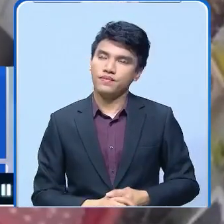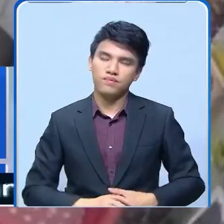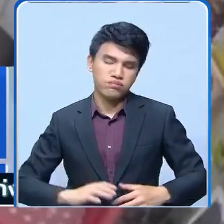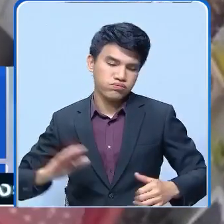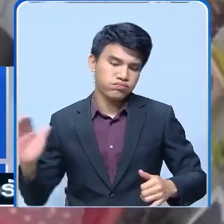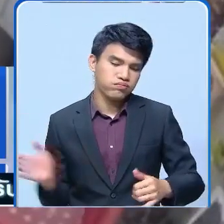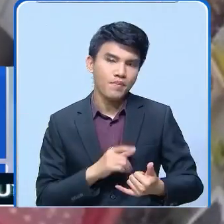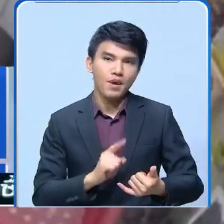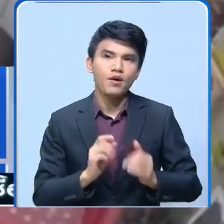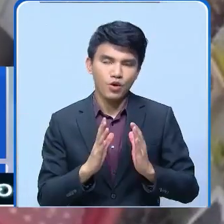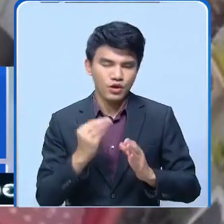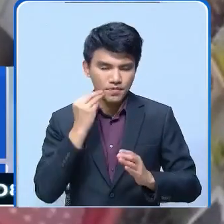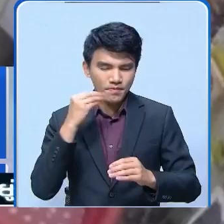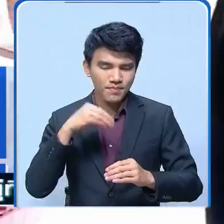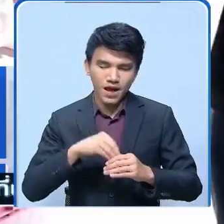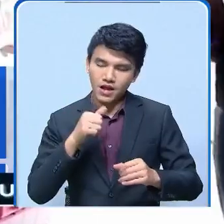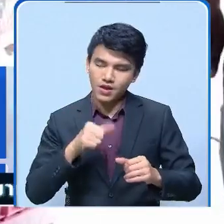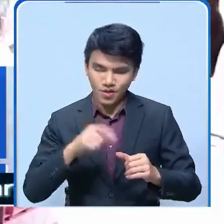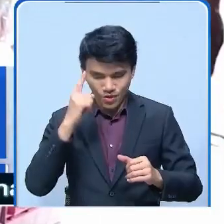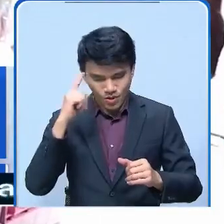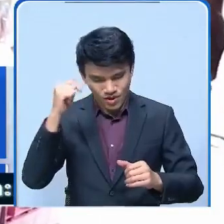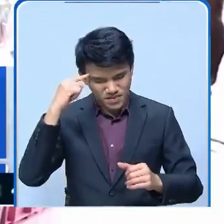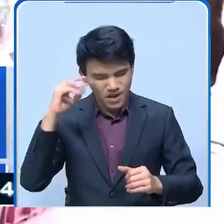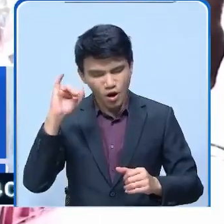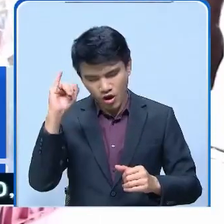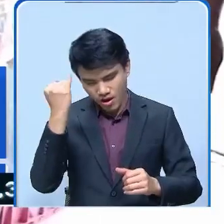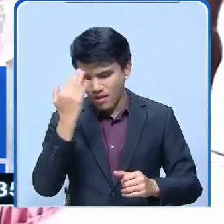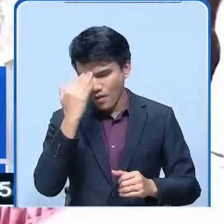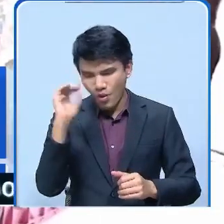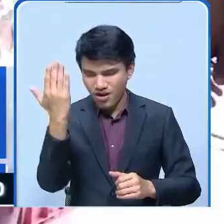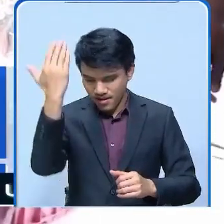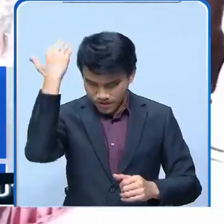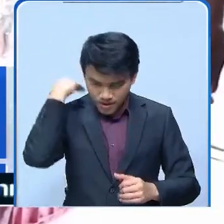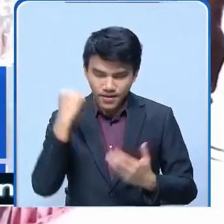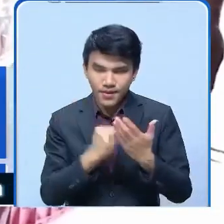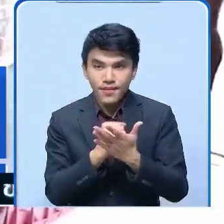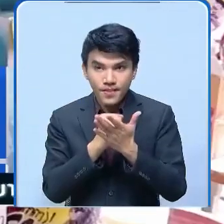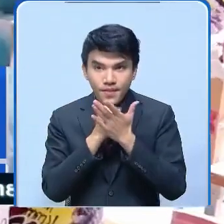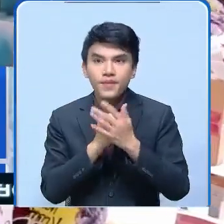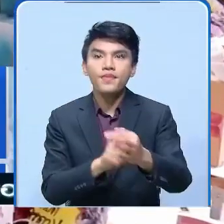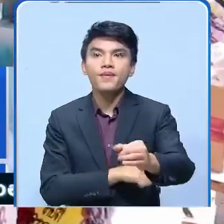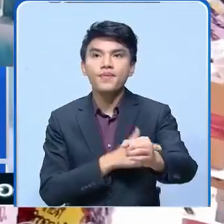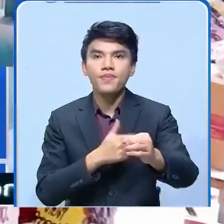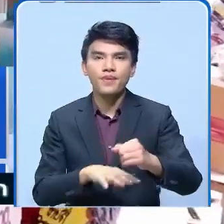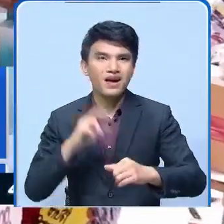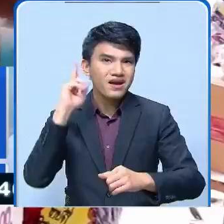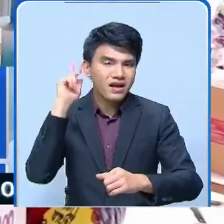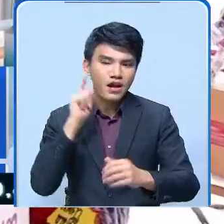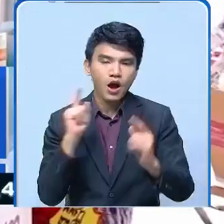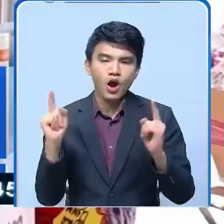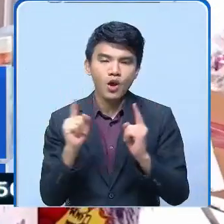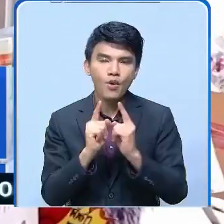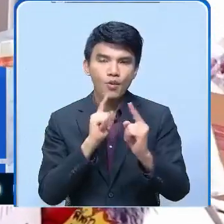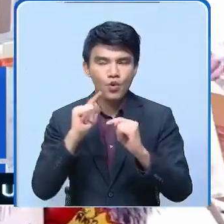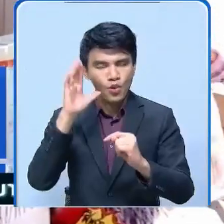บอ่ะคนในหมู่บ้านรู้กันดีตั้งให้มีอาการทางประสาทเพราะว่าที่ผ่านมาเขาเสพยาเสพติดมานาน ทีมข่าวไปคุยกับพ่อแม่